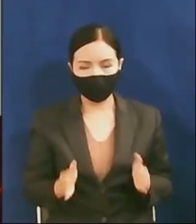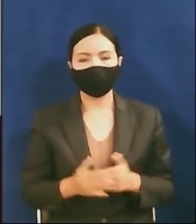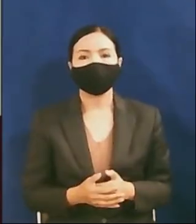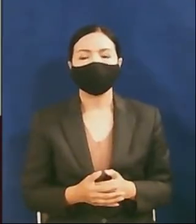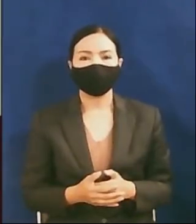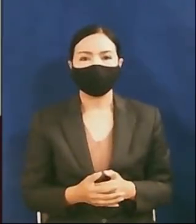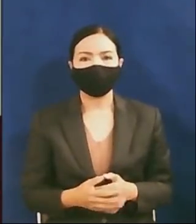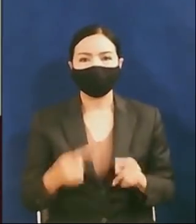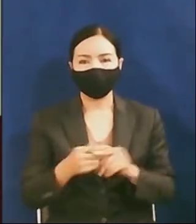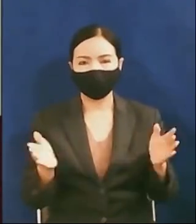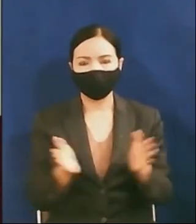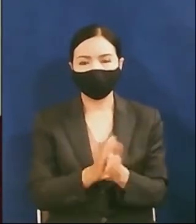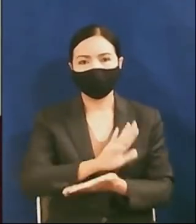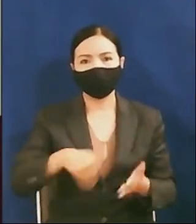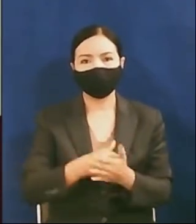ก็สะสมนะครับ